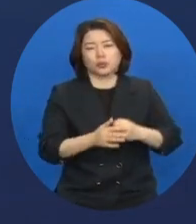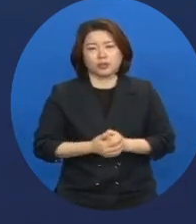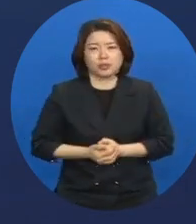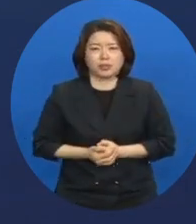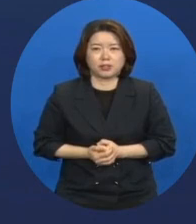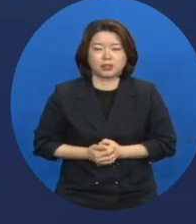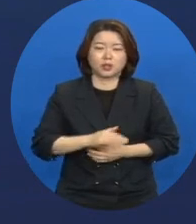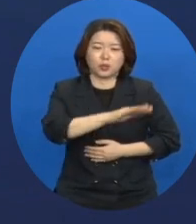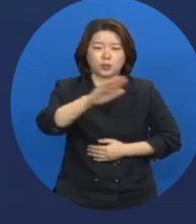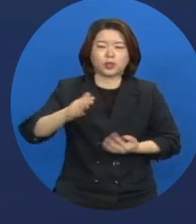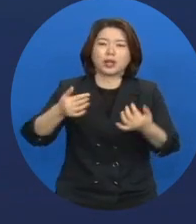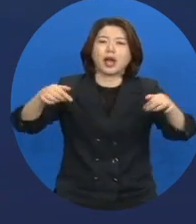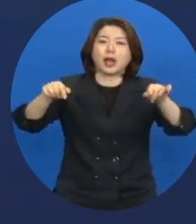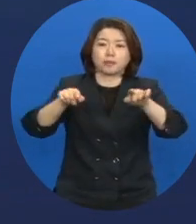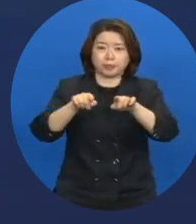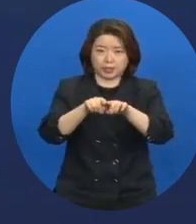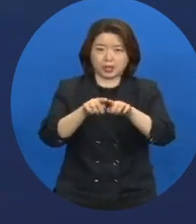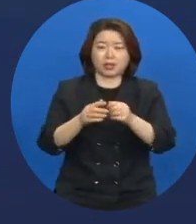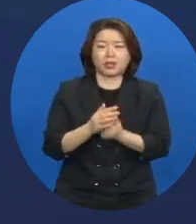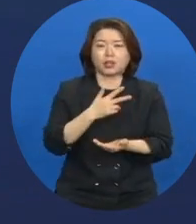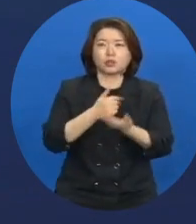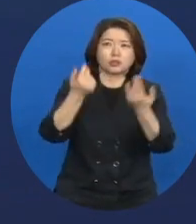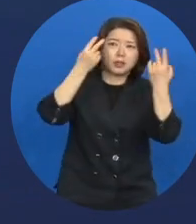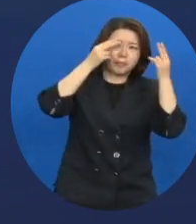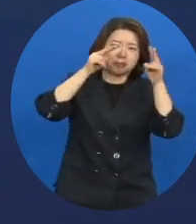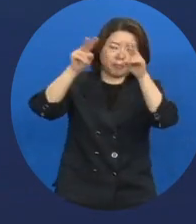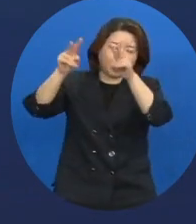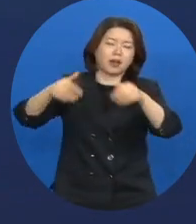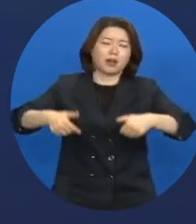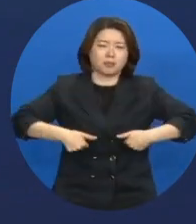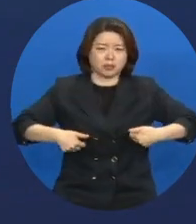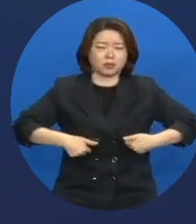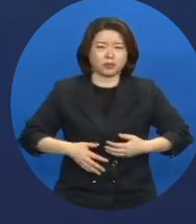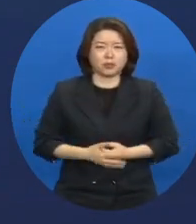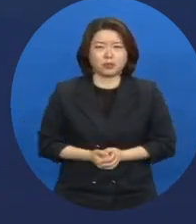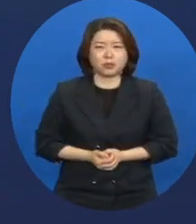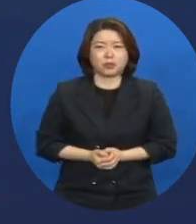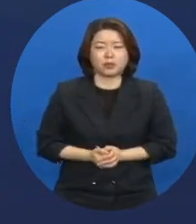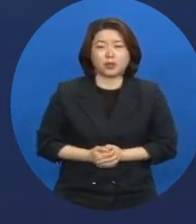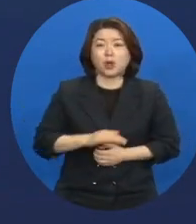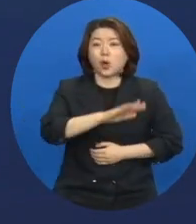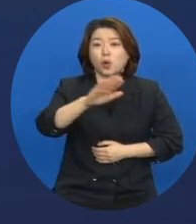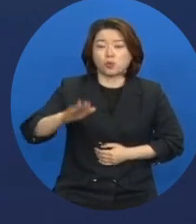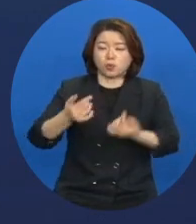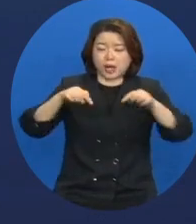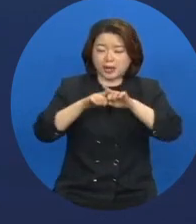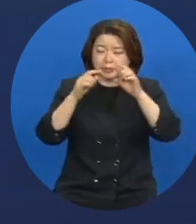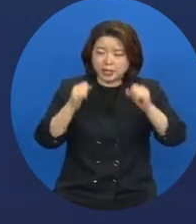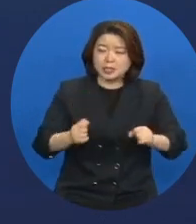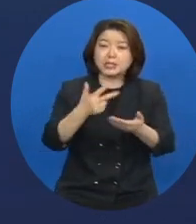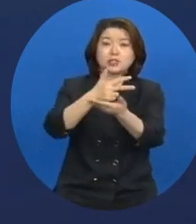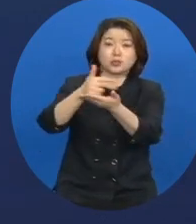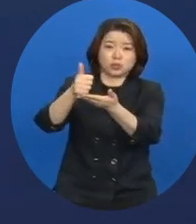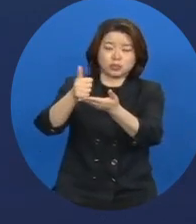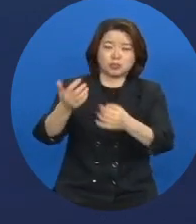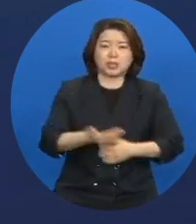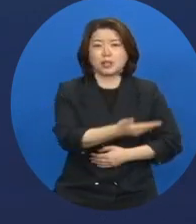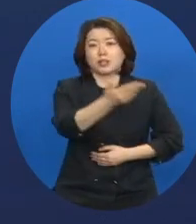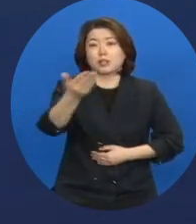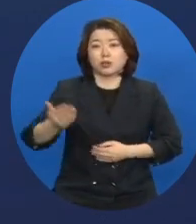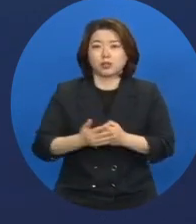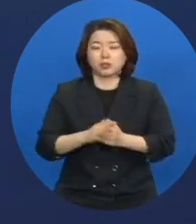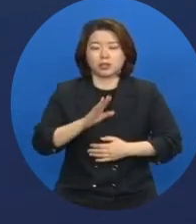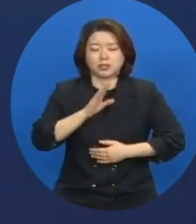여러분, 우리가 다 함께 주님을 바라봐야 됩니다. 지금 우리와 함께 계시는 그 주님이 여러분에게